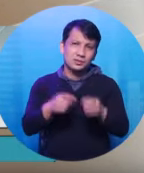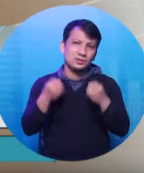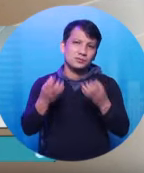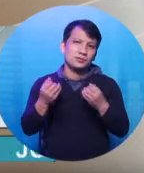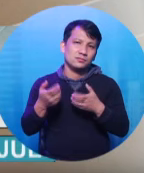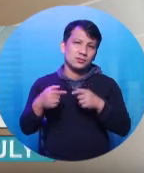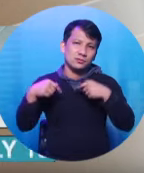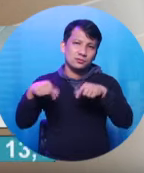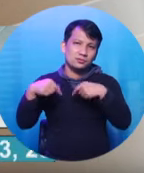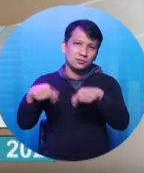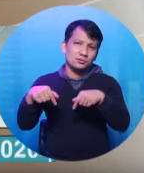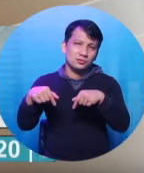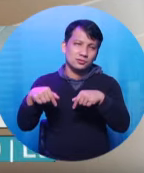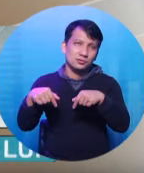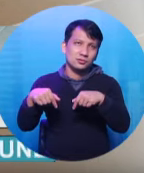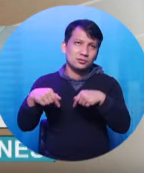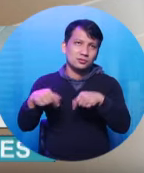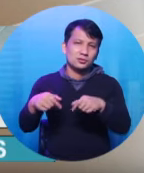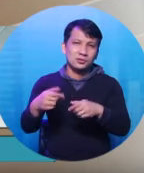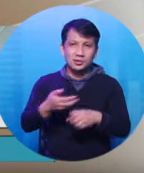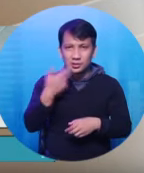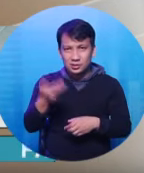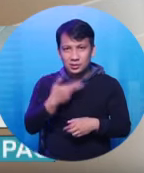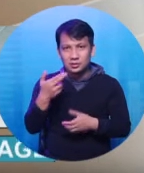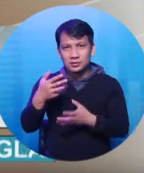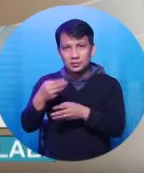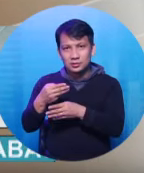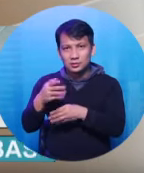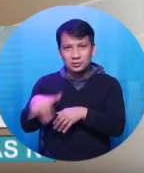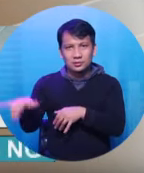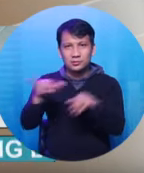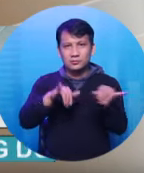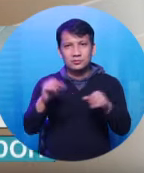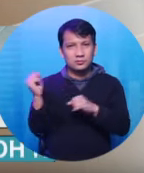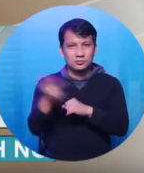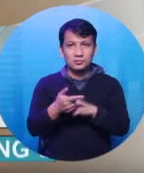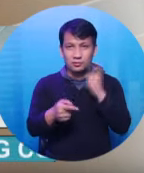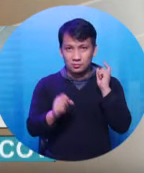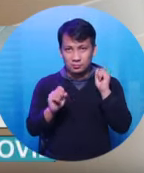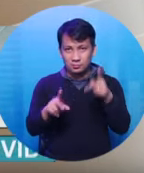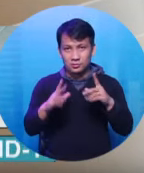grocery at bigas, gatas para sa mga anak, lahat-lahat. Okay?